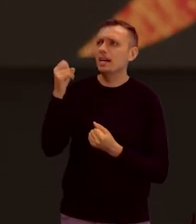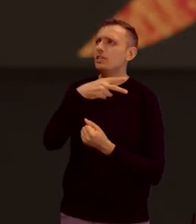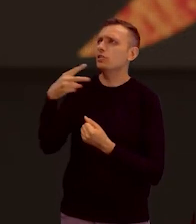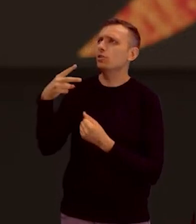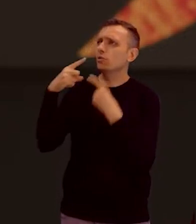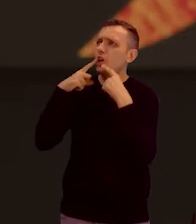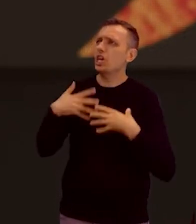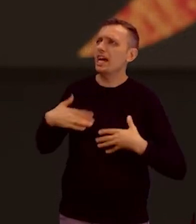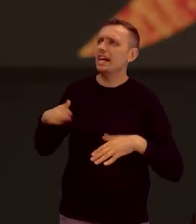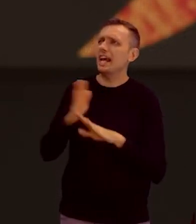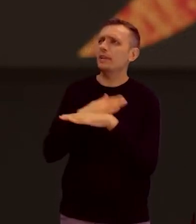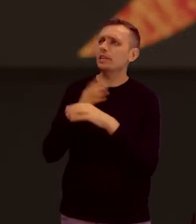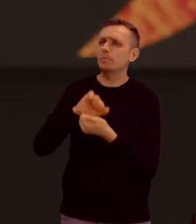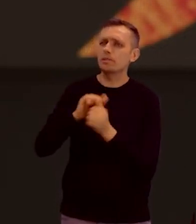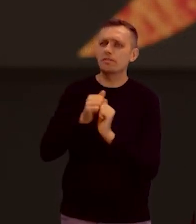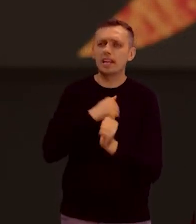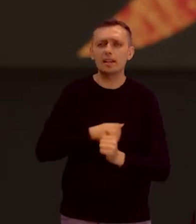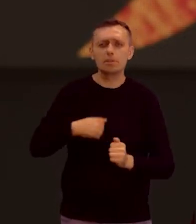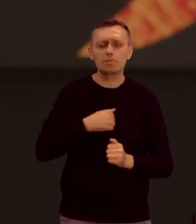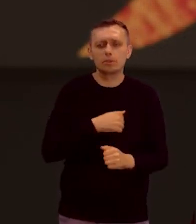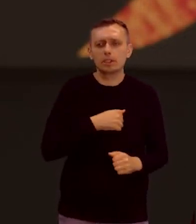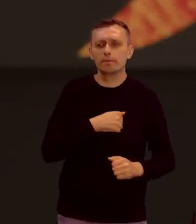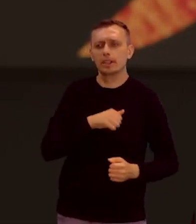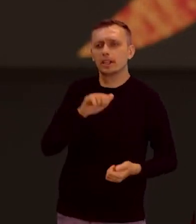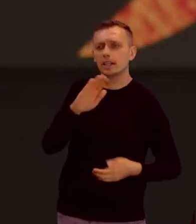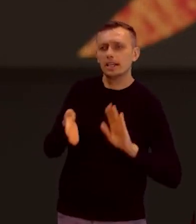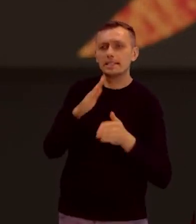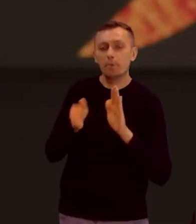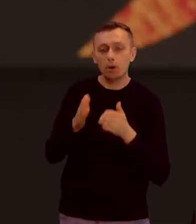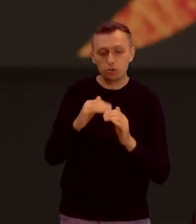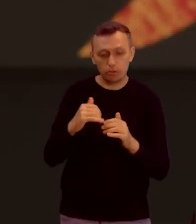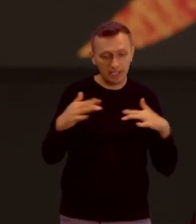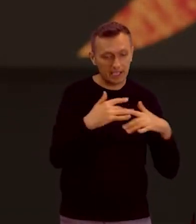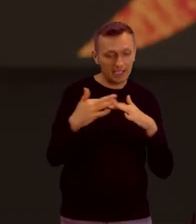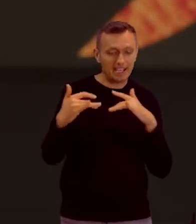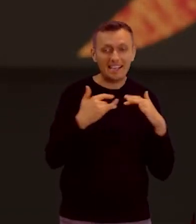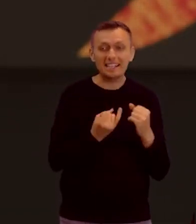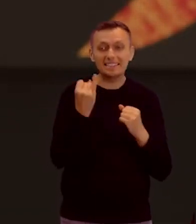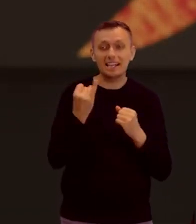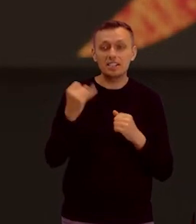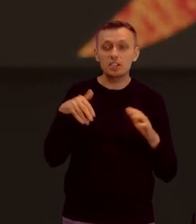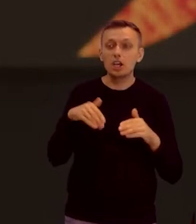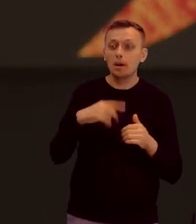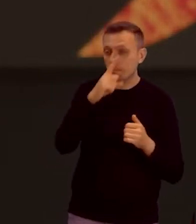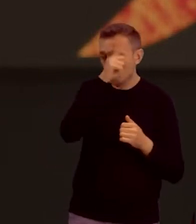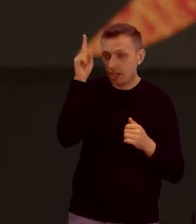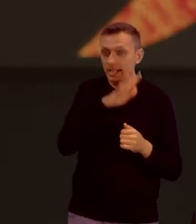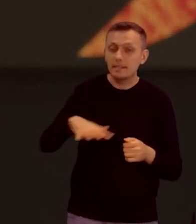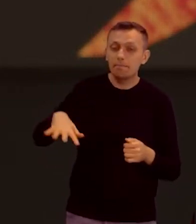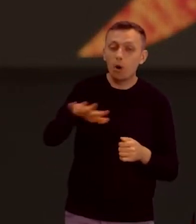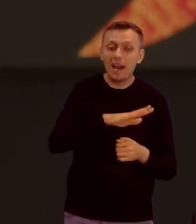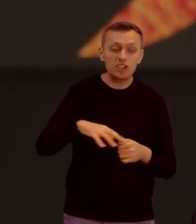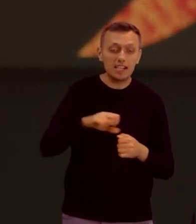dzieci, może wiele powiedzieć o społeczeństwie, o rodzinie, o